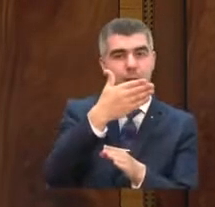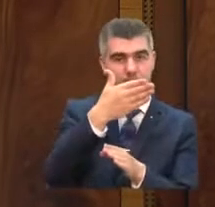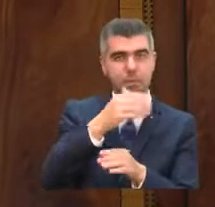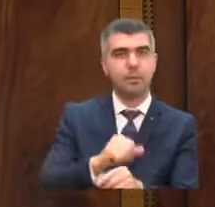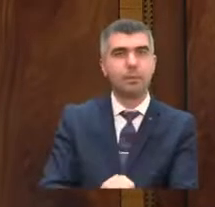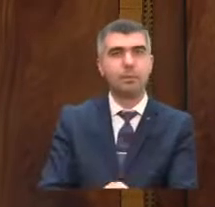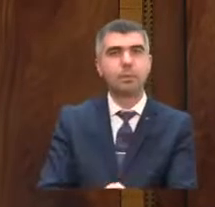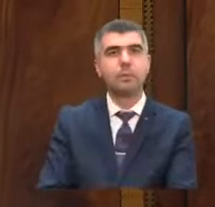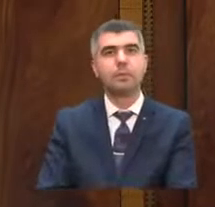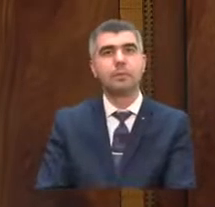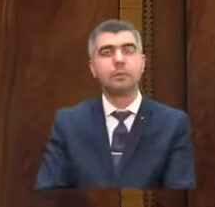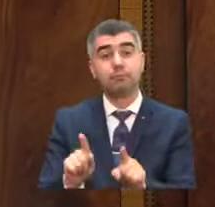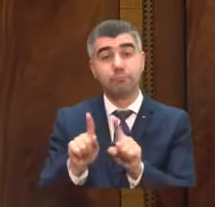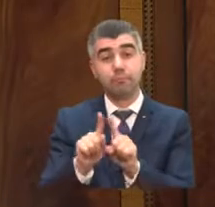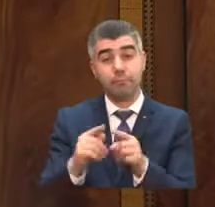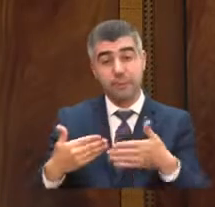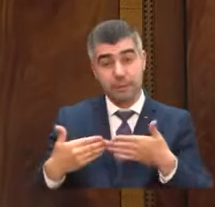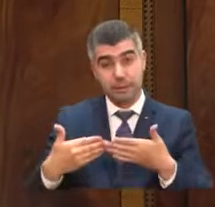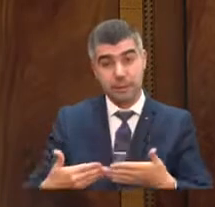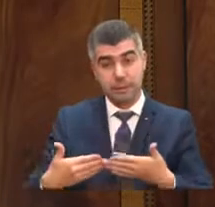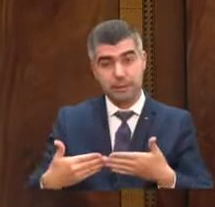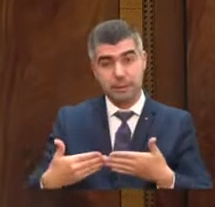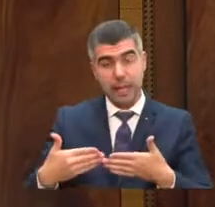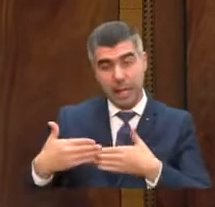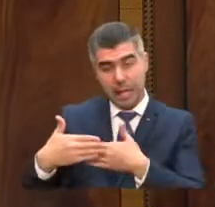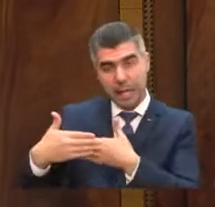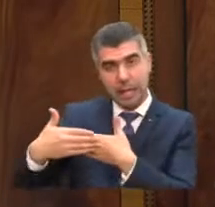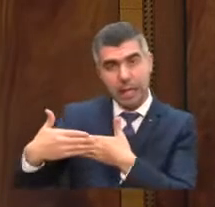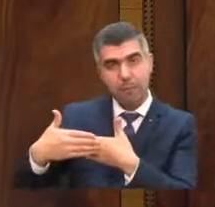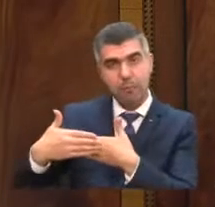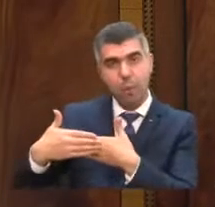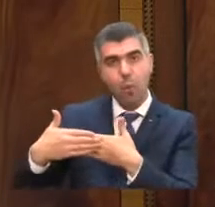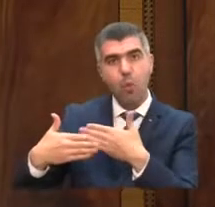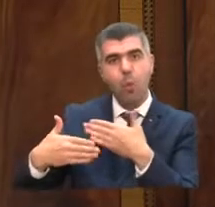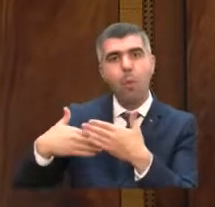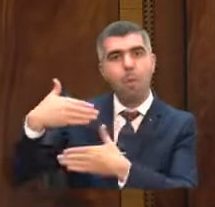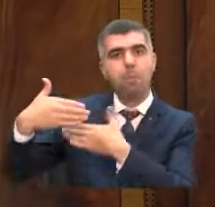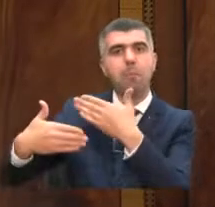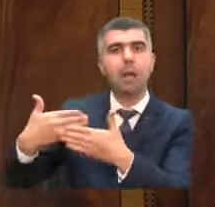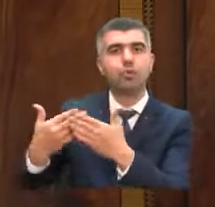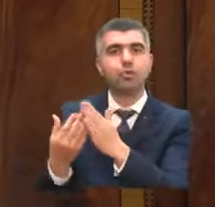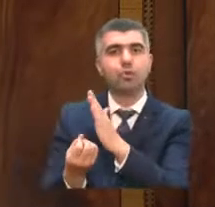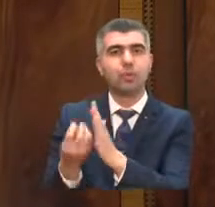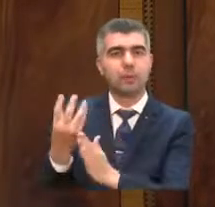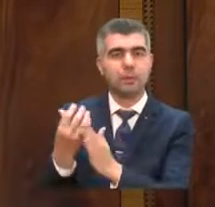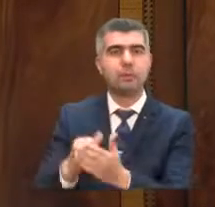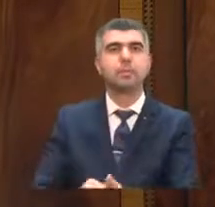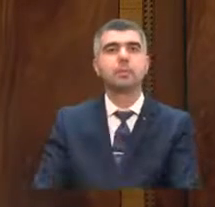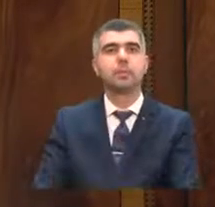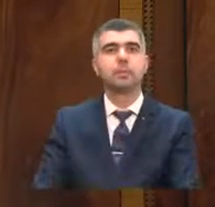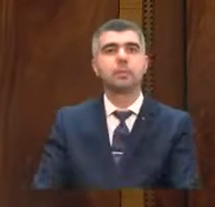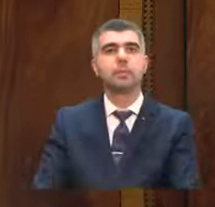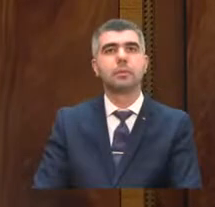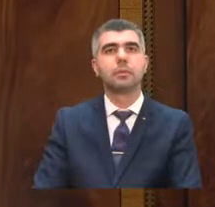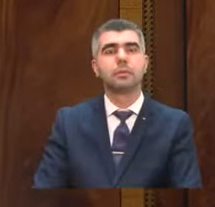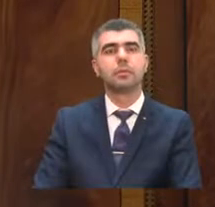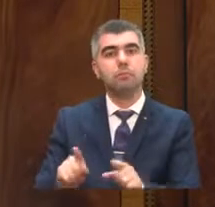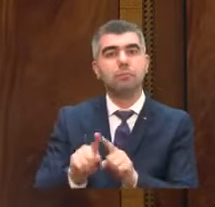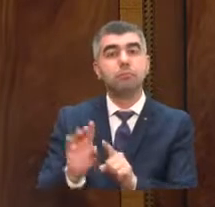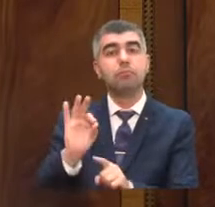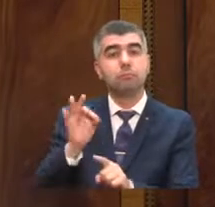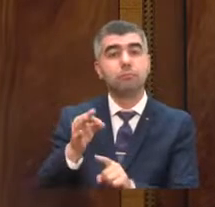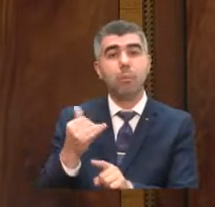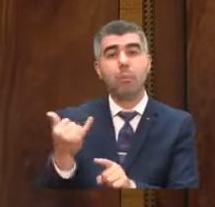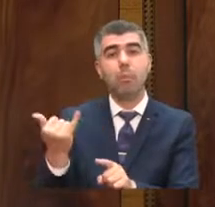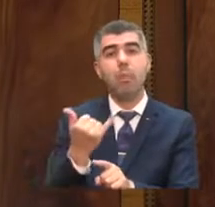غيكون فيه بطبيعة الحال المدى القصير، المدى المتوسط والمدى البعيد، باش نحافظوا على واحد العدد